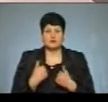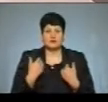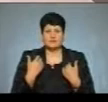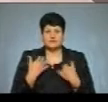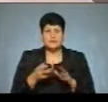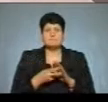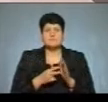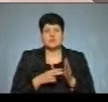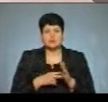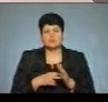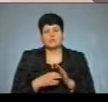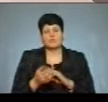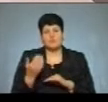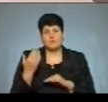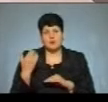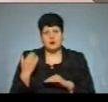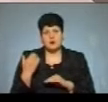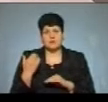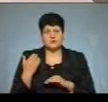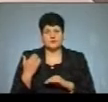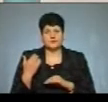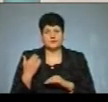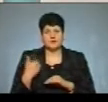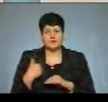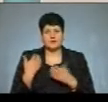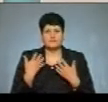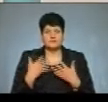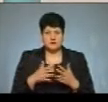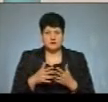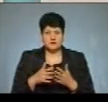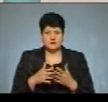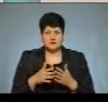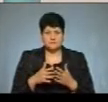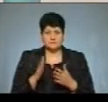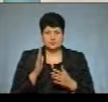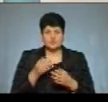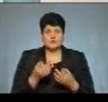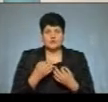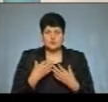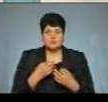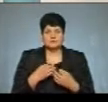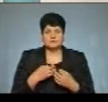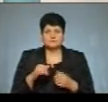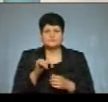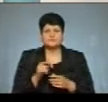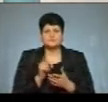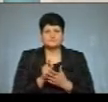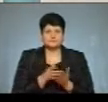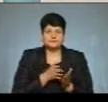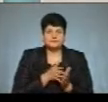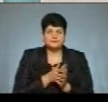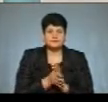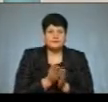якби, і плануємо попередньо, ну, зрештою, нам вже ж так само і будуть, як то кажуть, розказувати, про куди ми їх повинні би